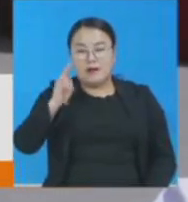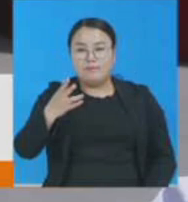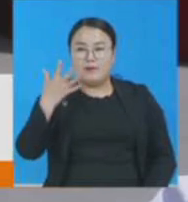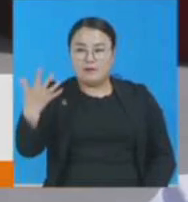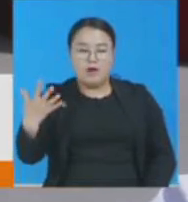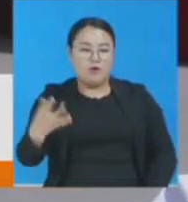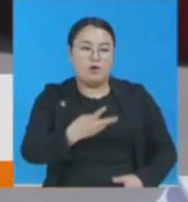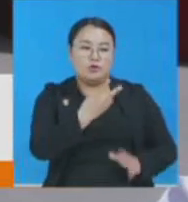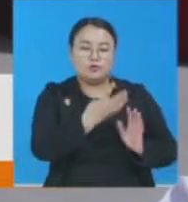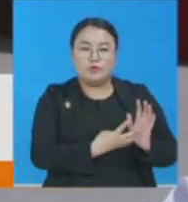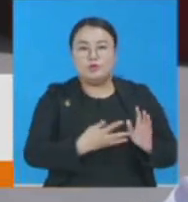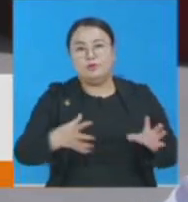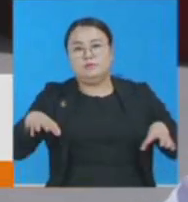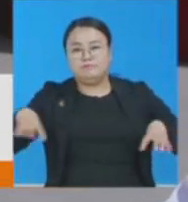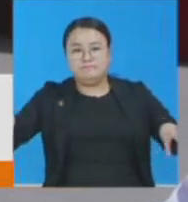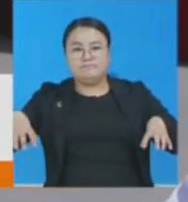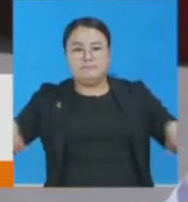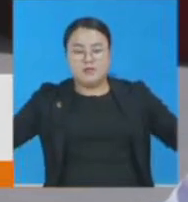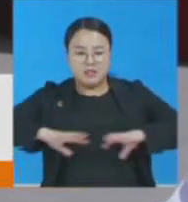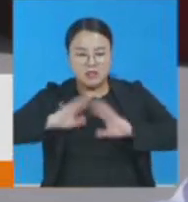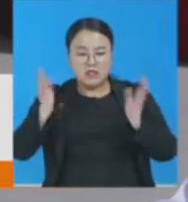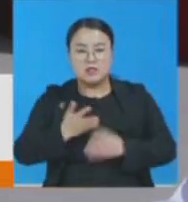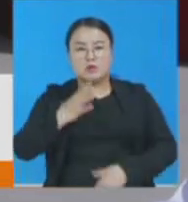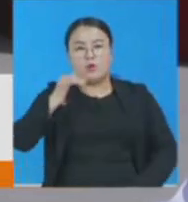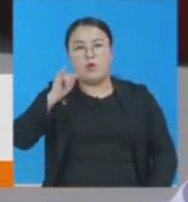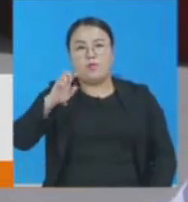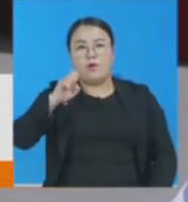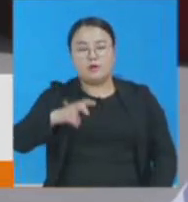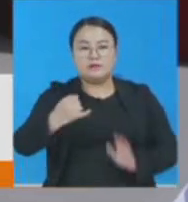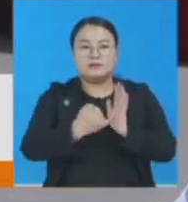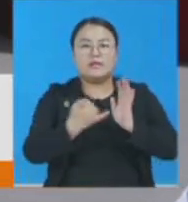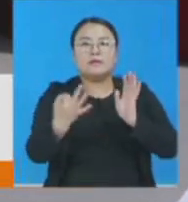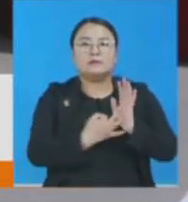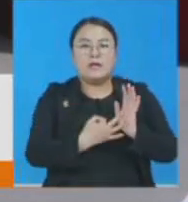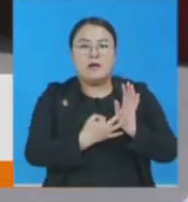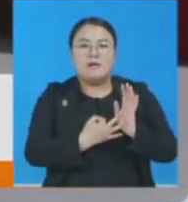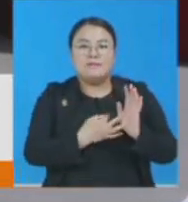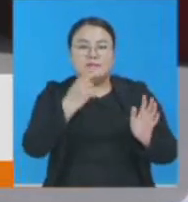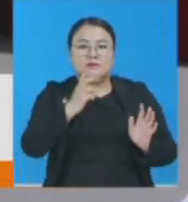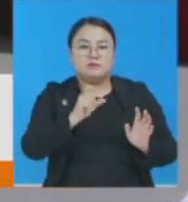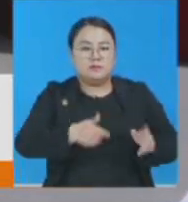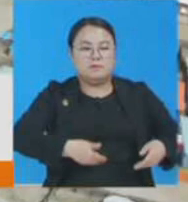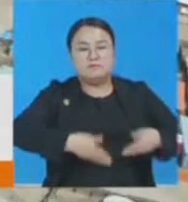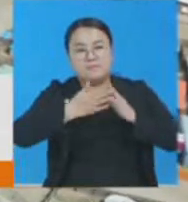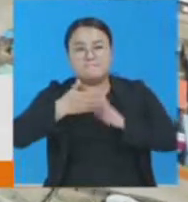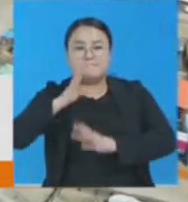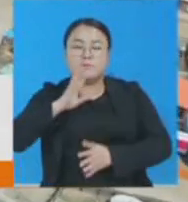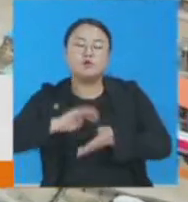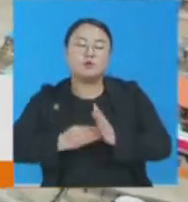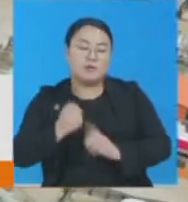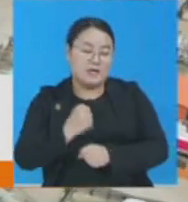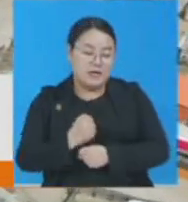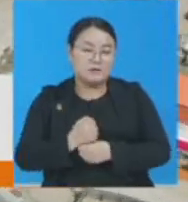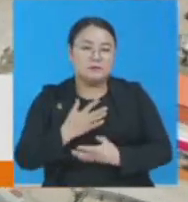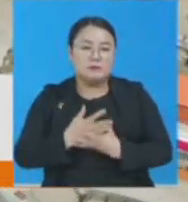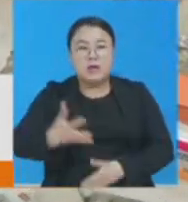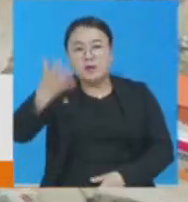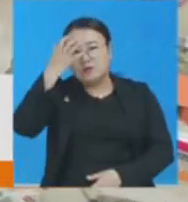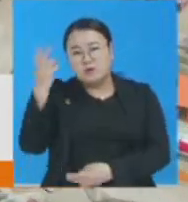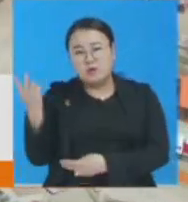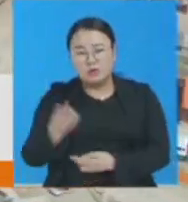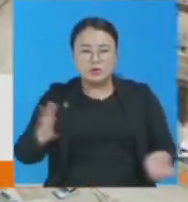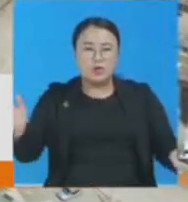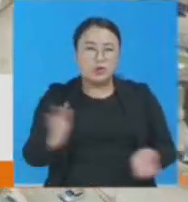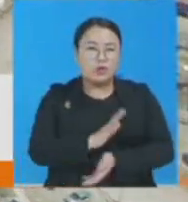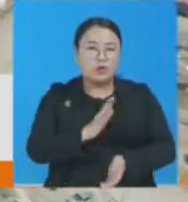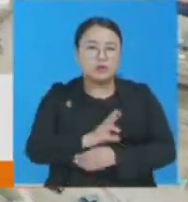мэт нийслэл Улаанбаатар хотод нийт 68 цэг 2023 оны төгсгөл гэхэд нэхэр төлөвлөлөө ажиллаж байна. Төрийн үйлчлэгээний хурдан